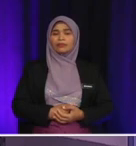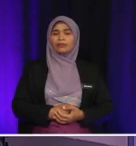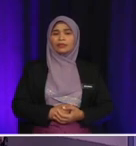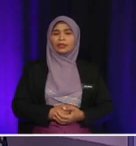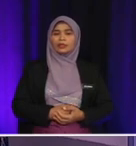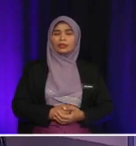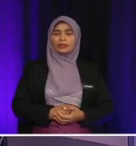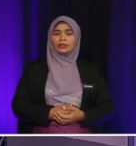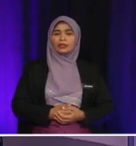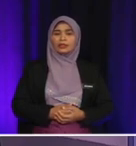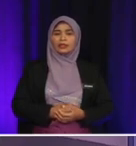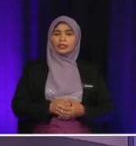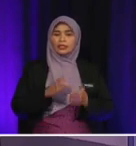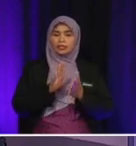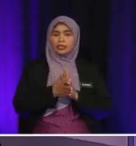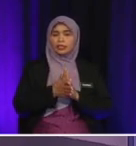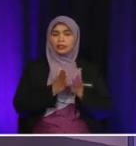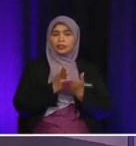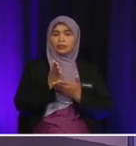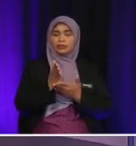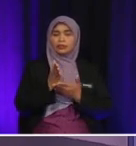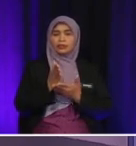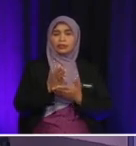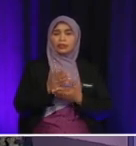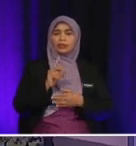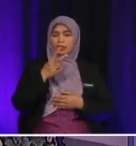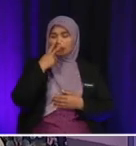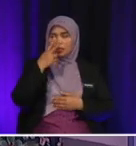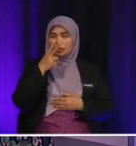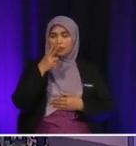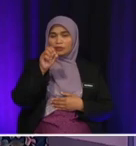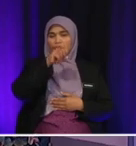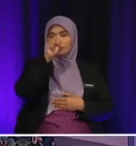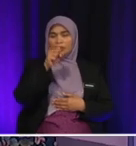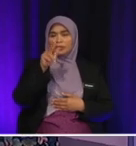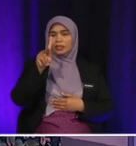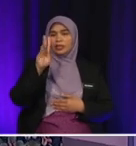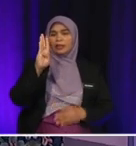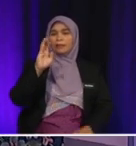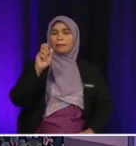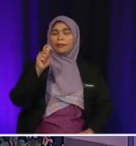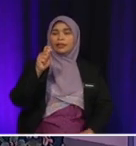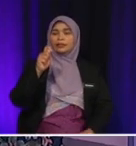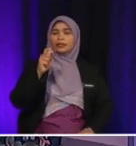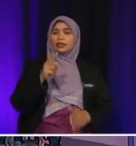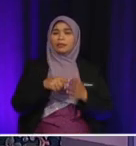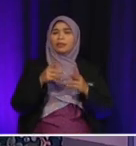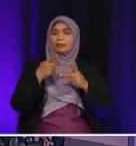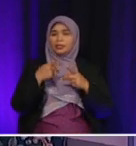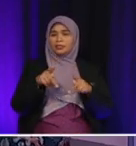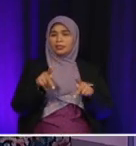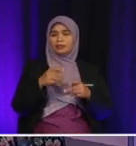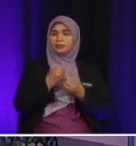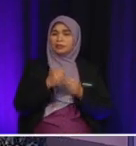kan Jangan Ya okey seterusnya kita lihat pula soalan kebad ini apa persiapan anda